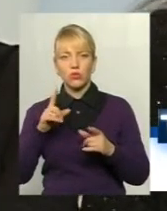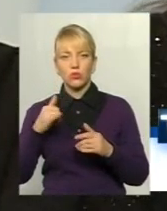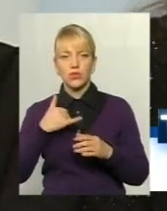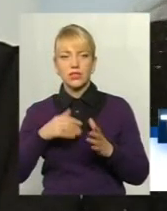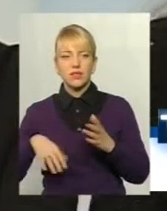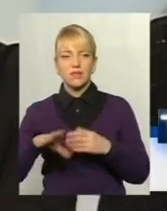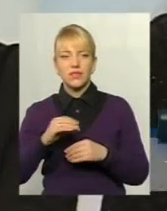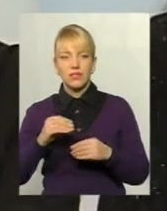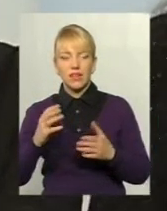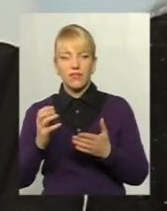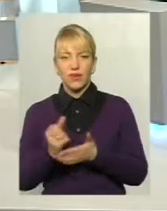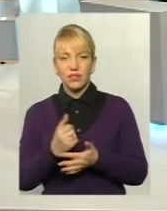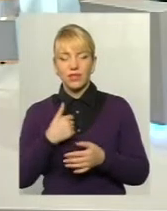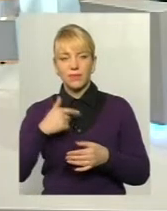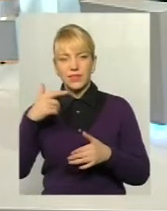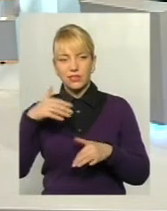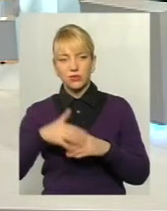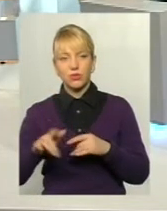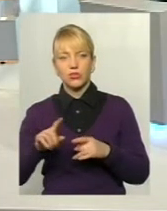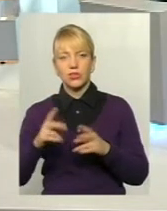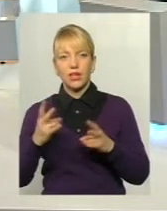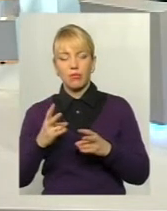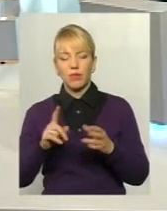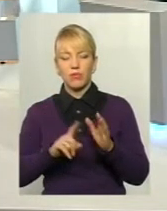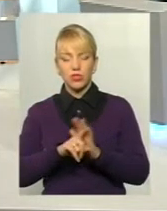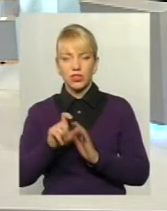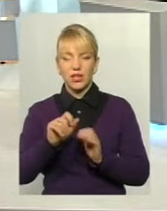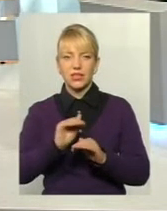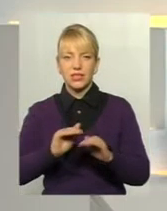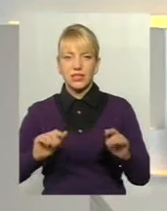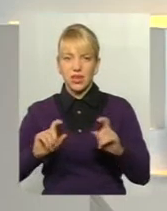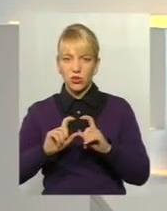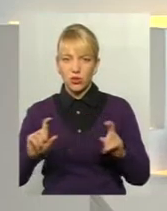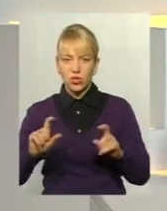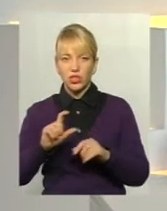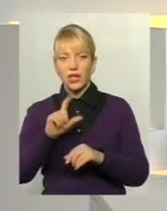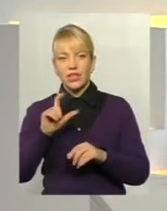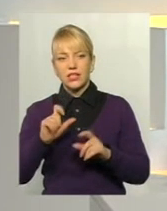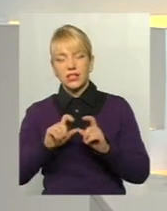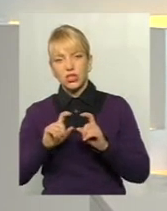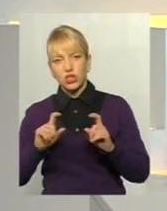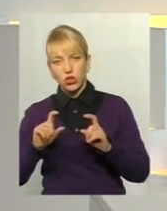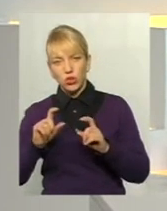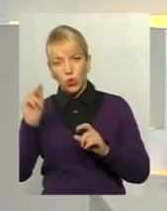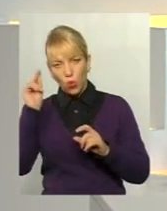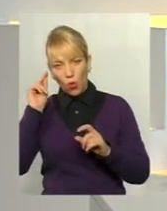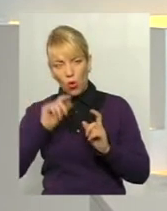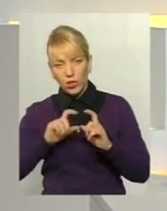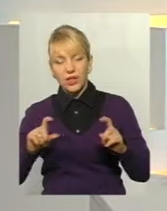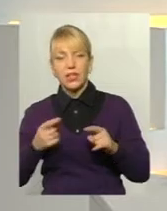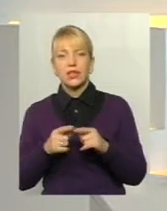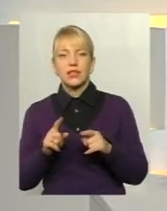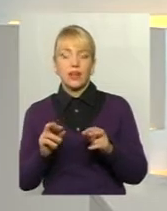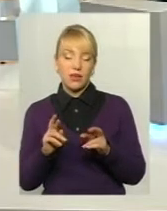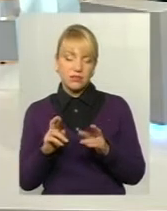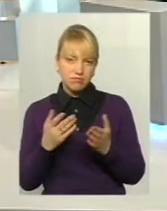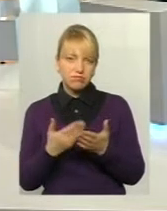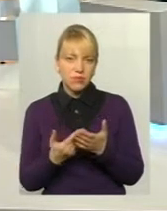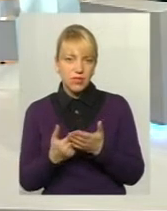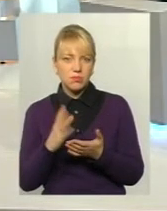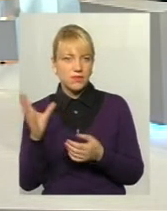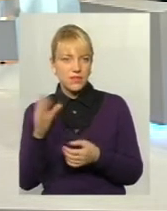Ну, зрозуміло, треба починати з садочка, зі школи. Начебто так все відбувається, принаймні так прописано.